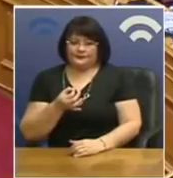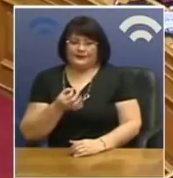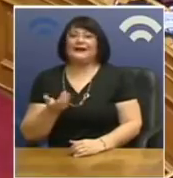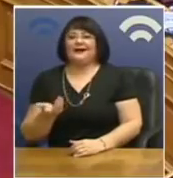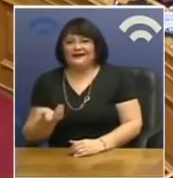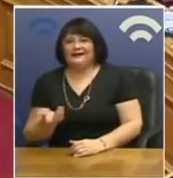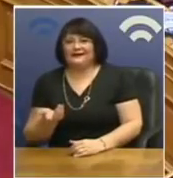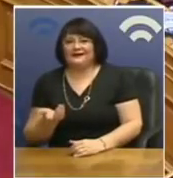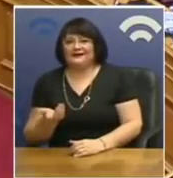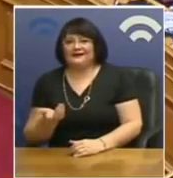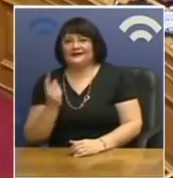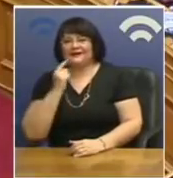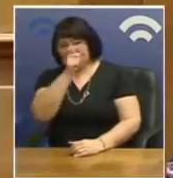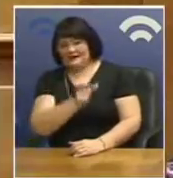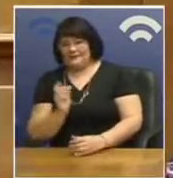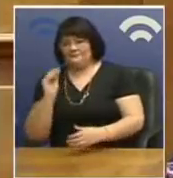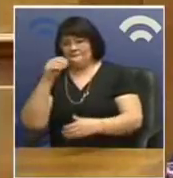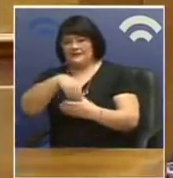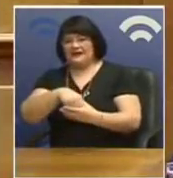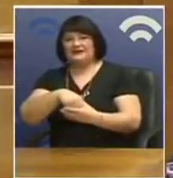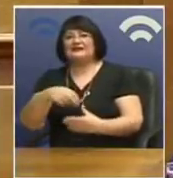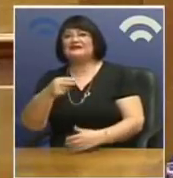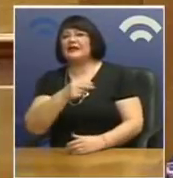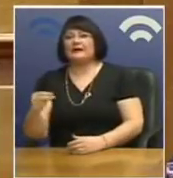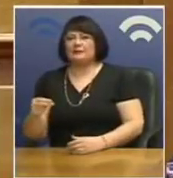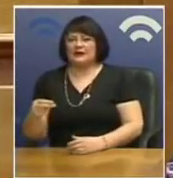κάνατε μια παρέμβαση σε σχέση με το ότι